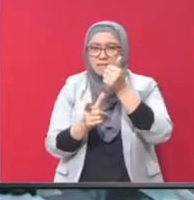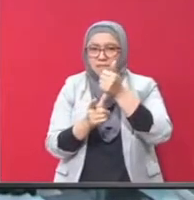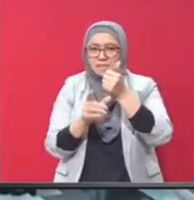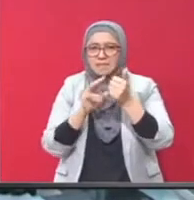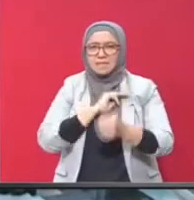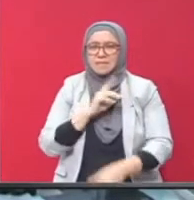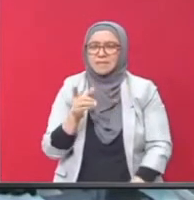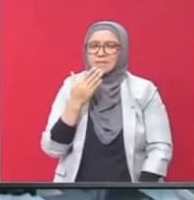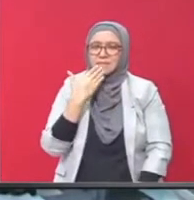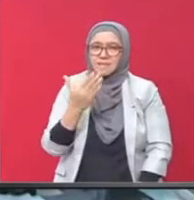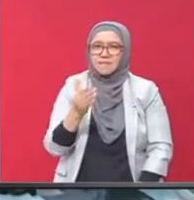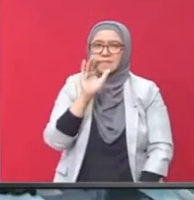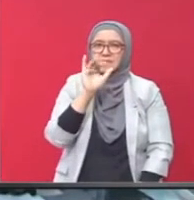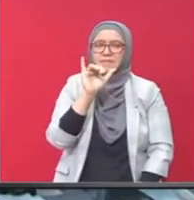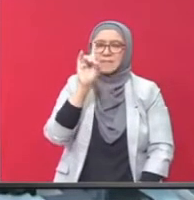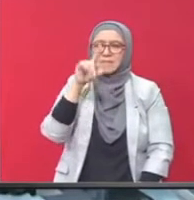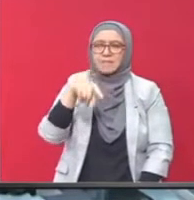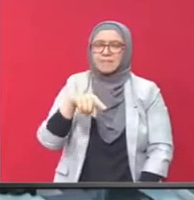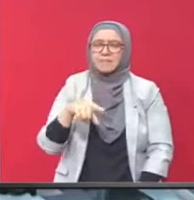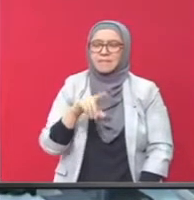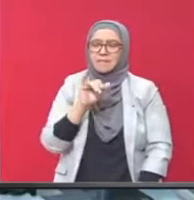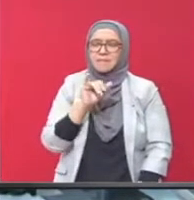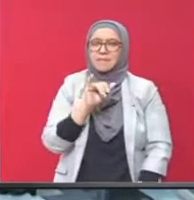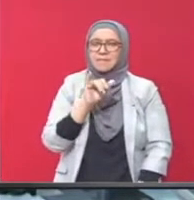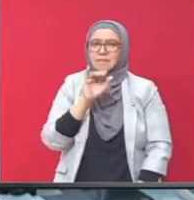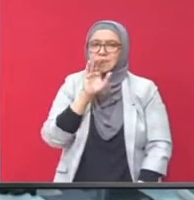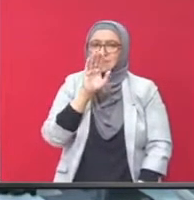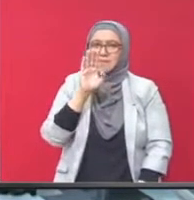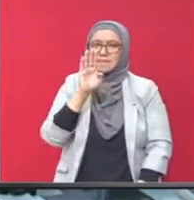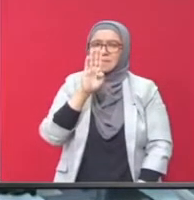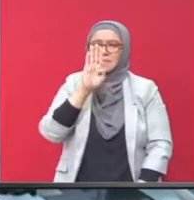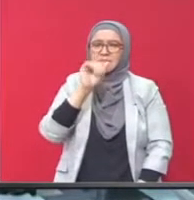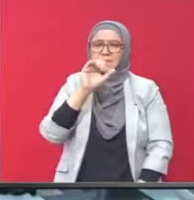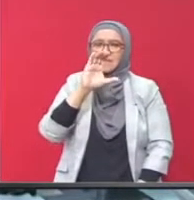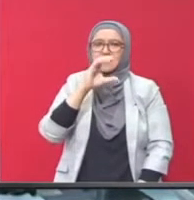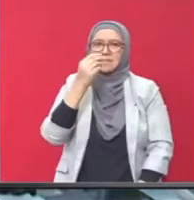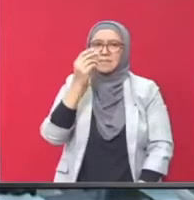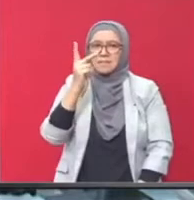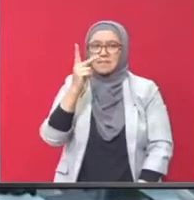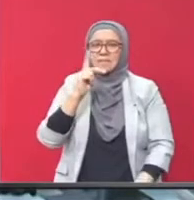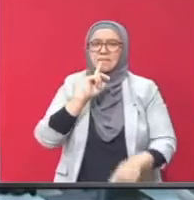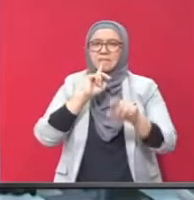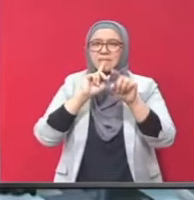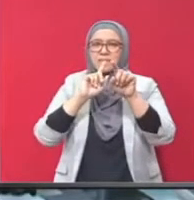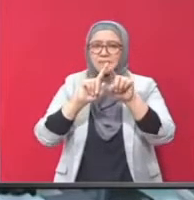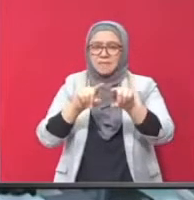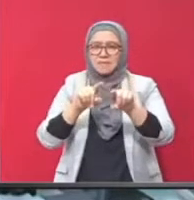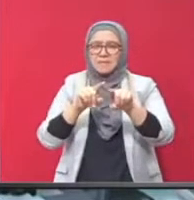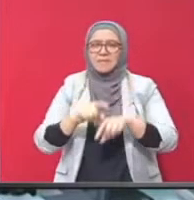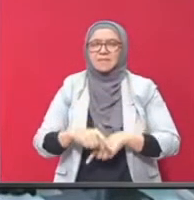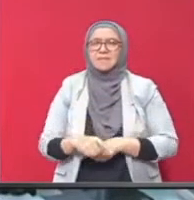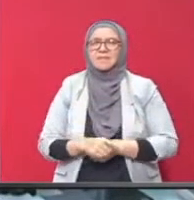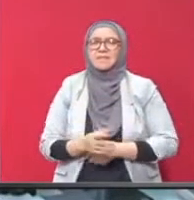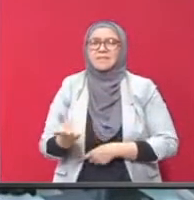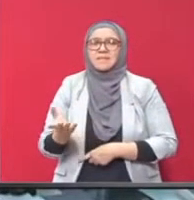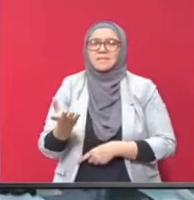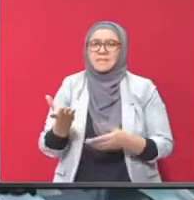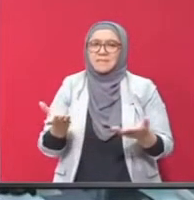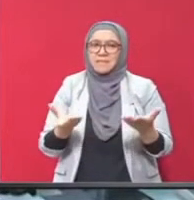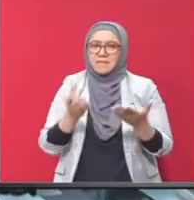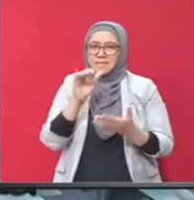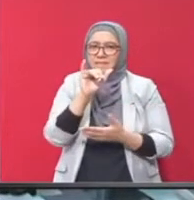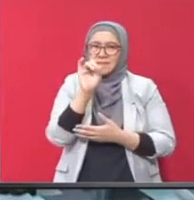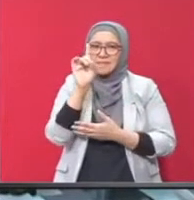Bertuah babi Masuk jawabannya adalah seperti muslim dipertua